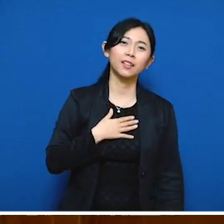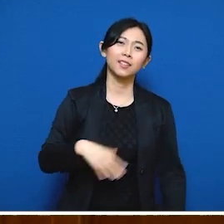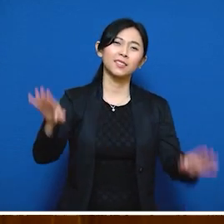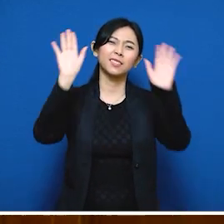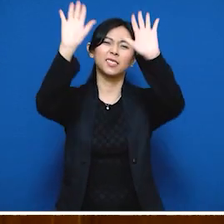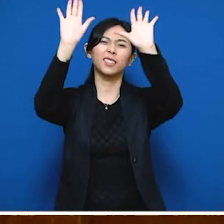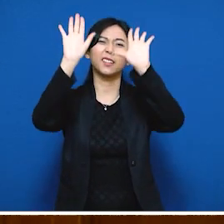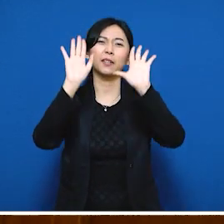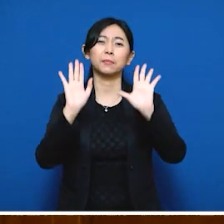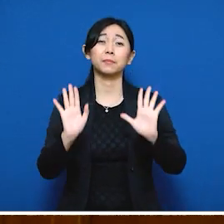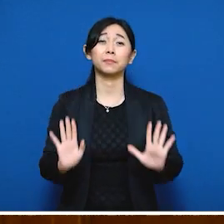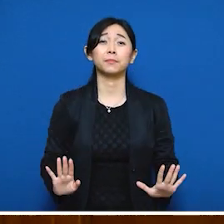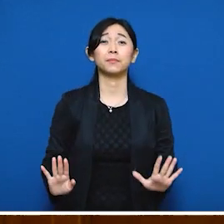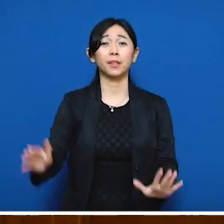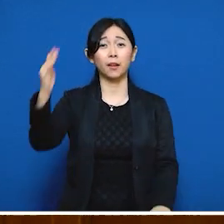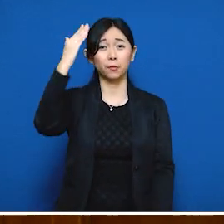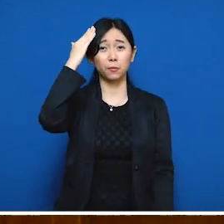amat ajaib